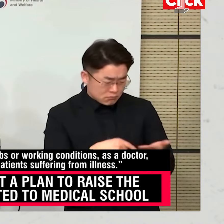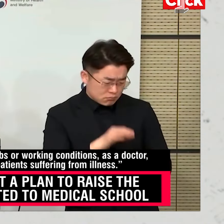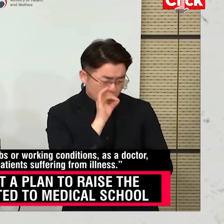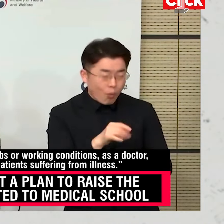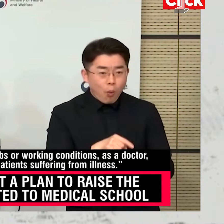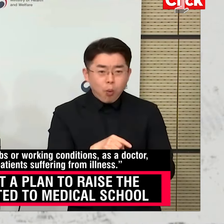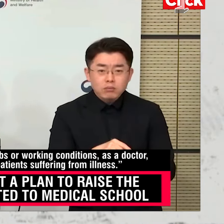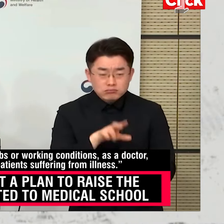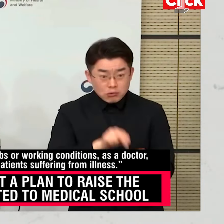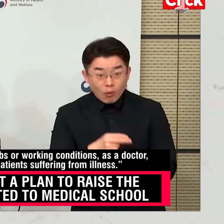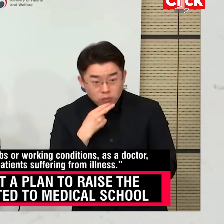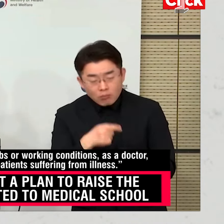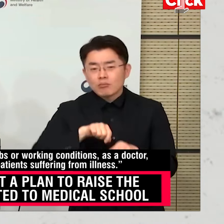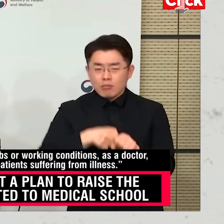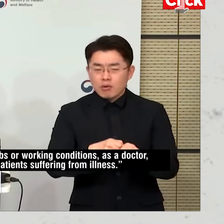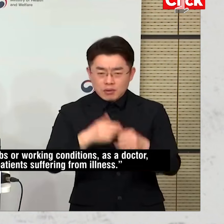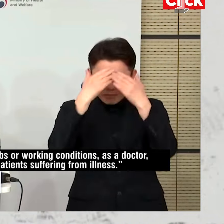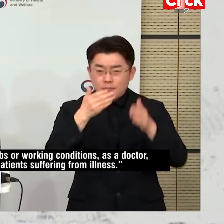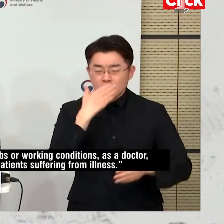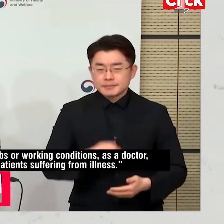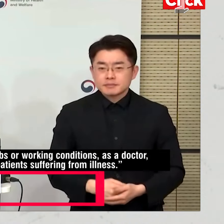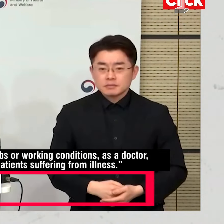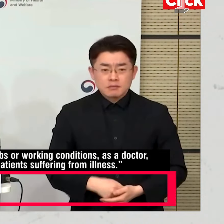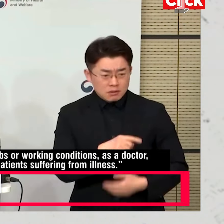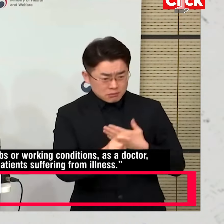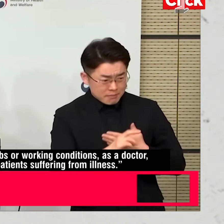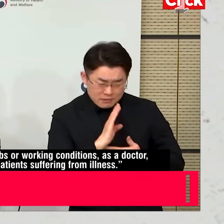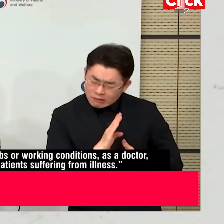그러면 처분이 안 나갈 수도 있는 것이고 그게 타당하지